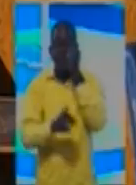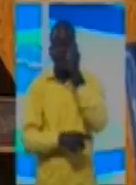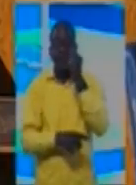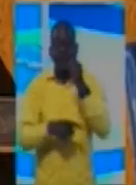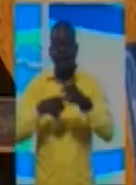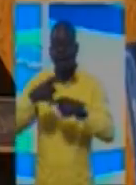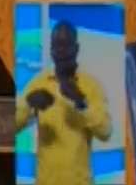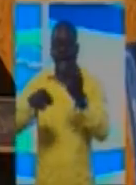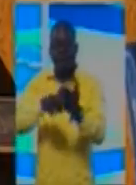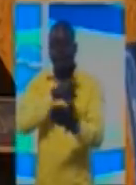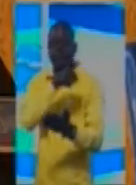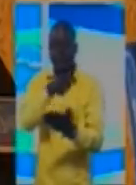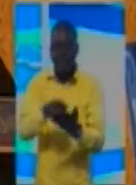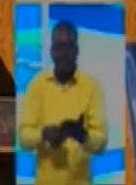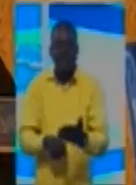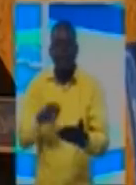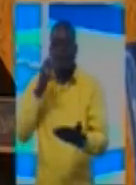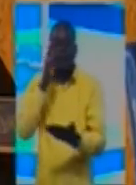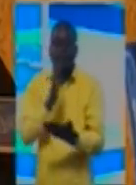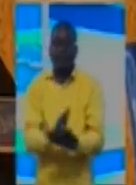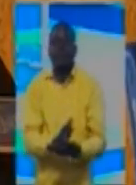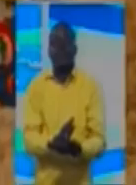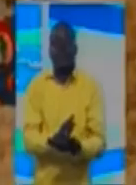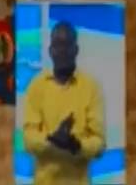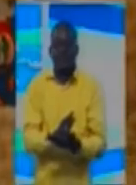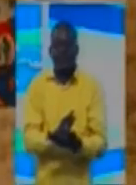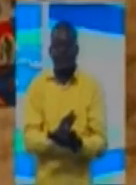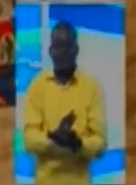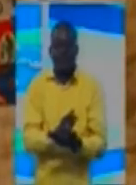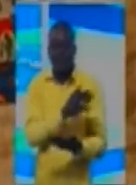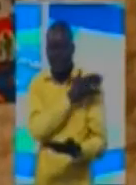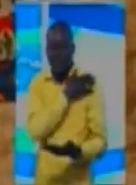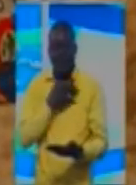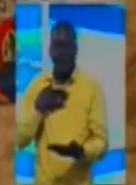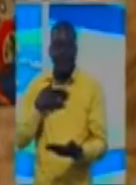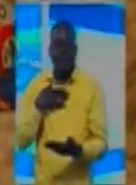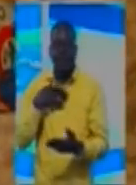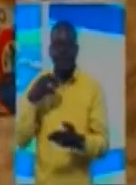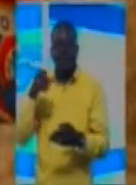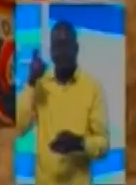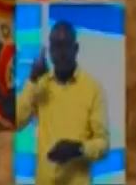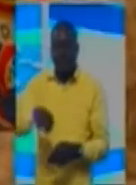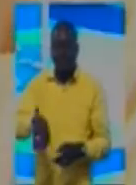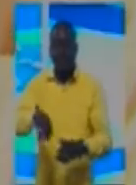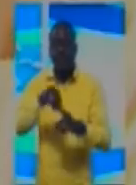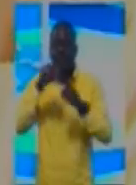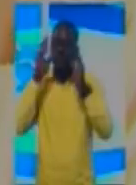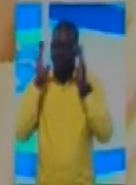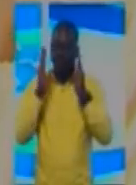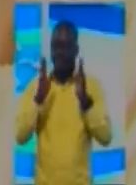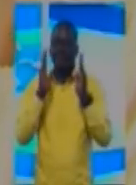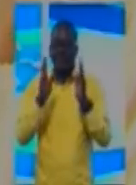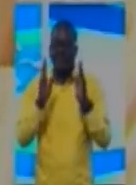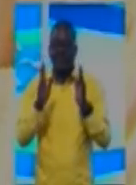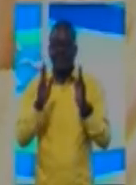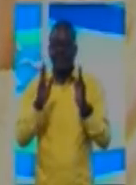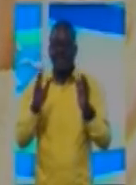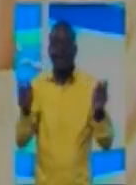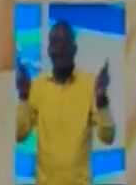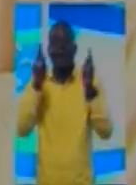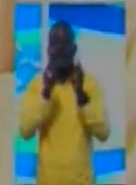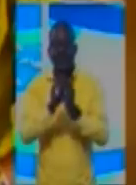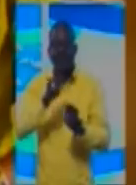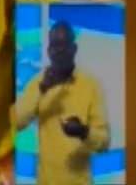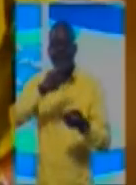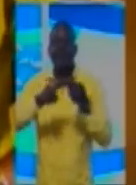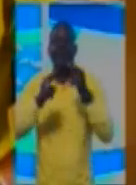de l'exclusion à la suspension et dont un cas particulier d'avertissement à l'encontre des